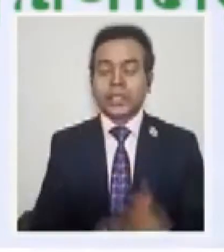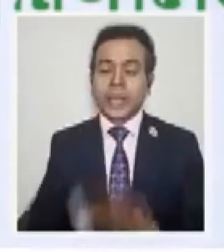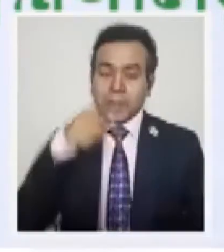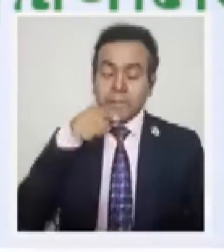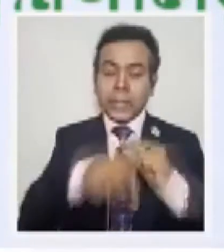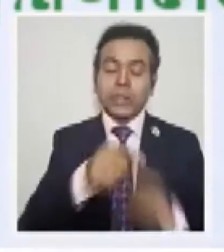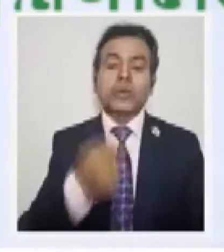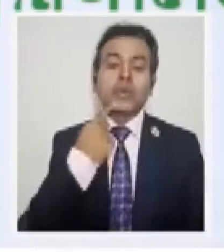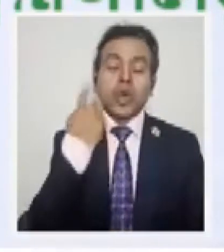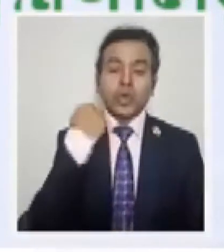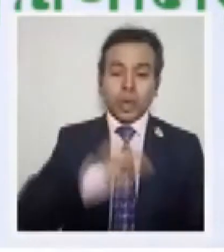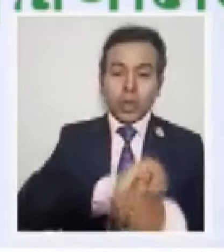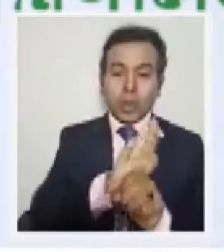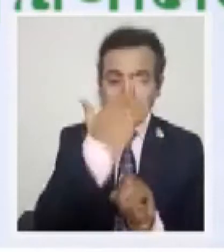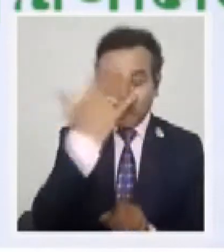2,97,054টি নমুনা।